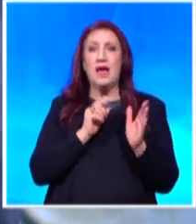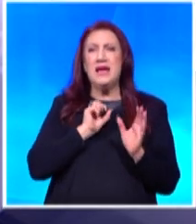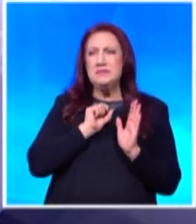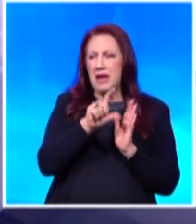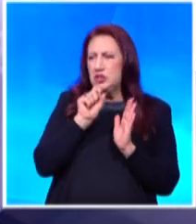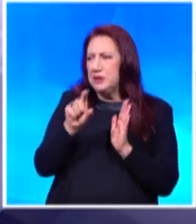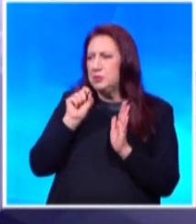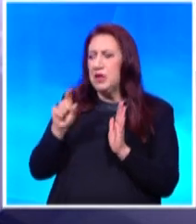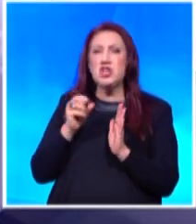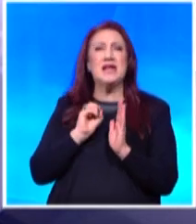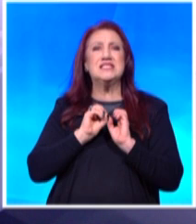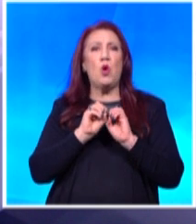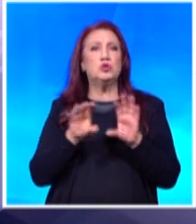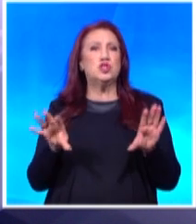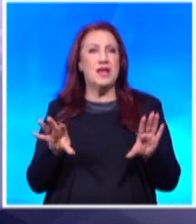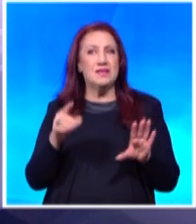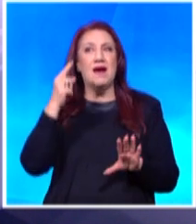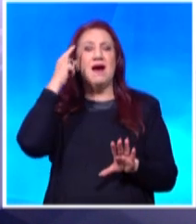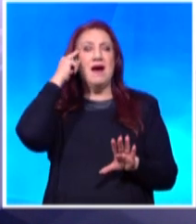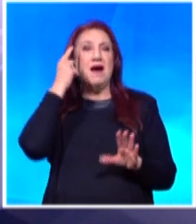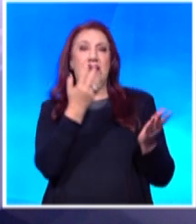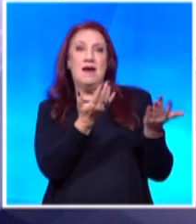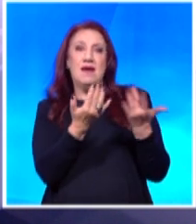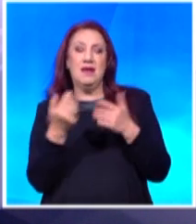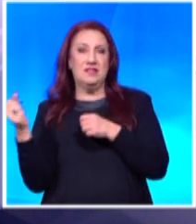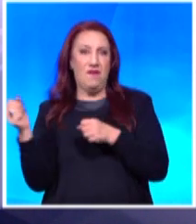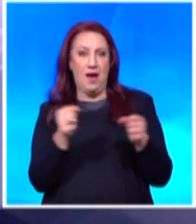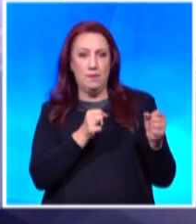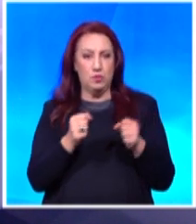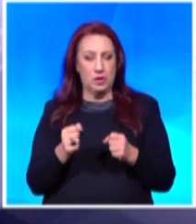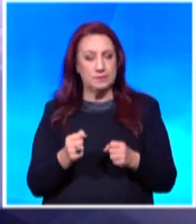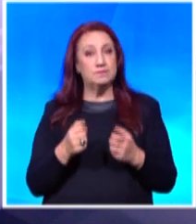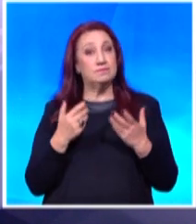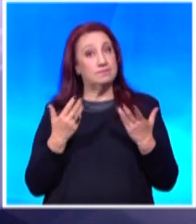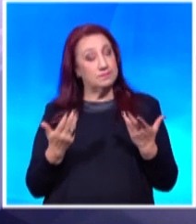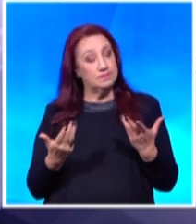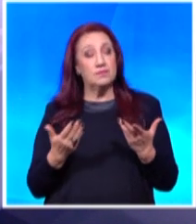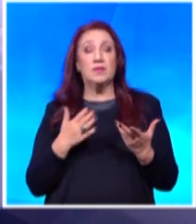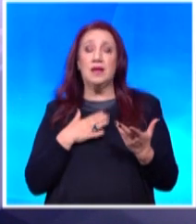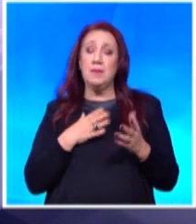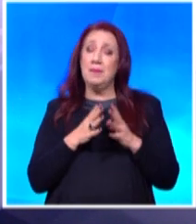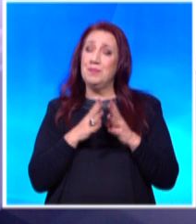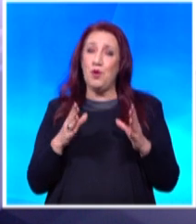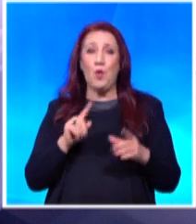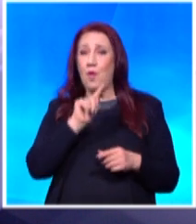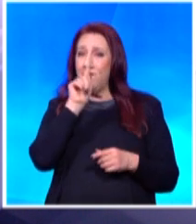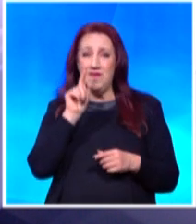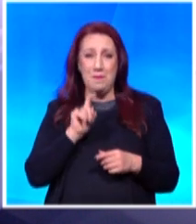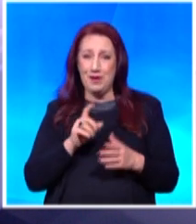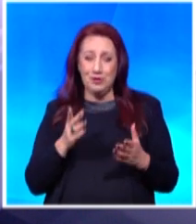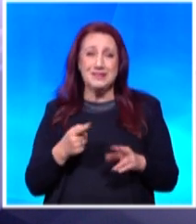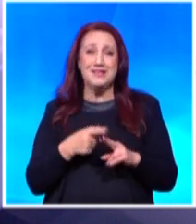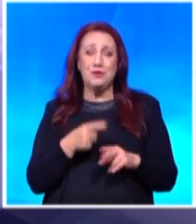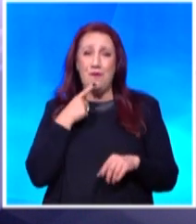залагаме да, много. С продължение, което да, наистина има въпроси и след това копча, какво точно правим. Така. Но за съжаление